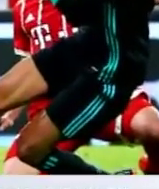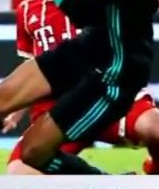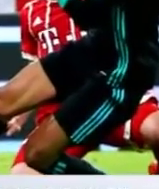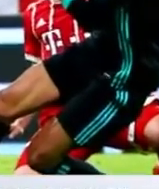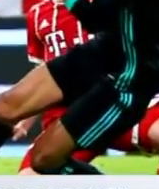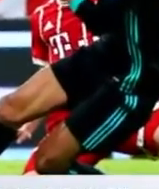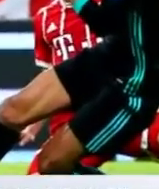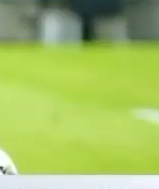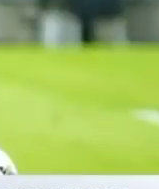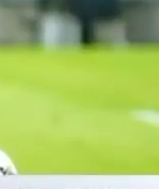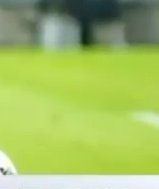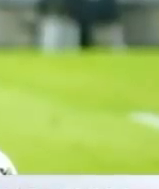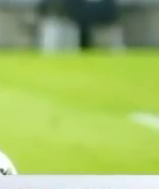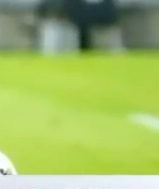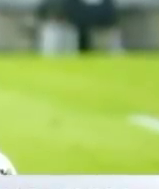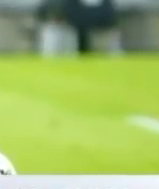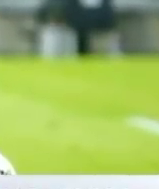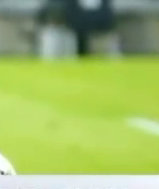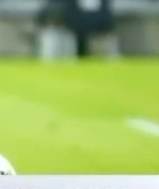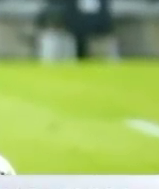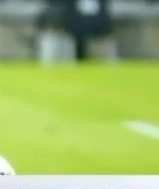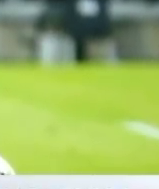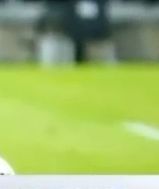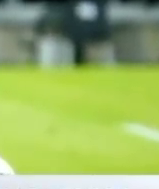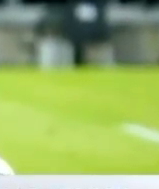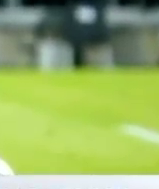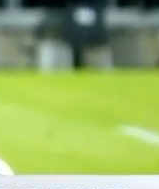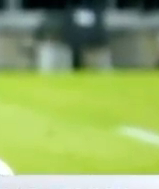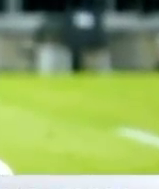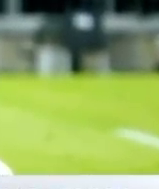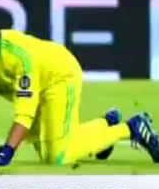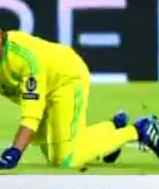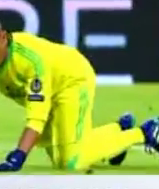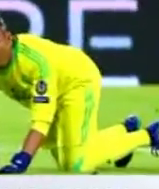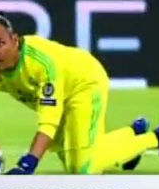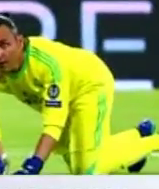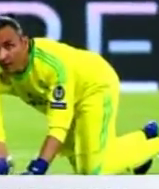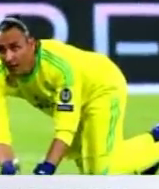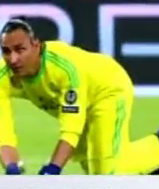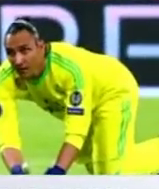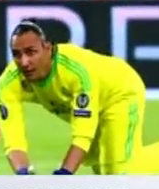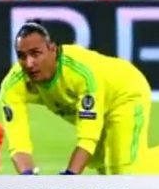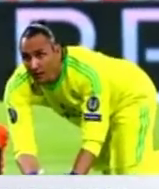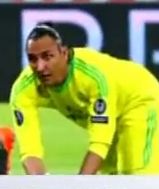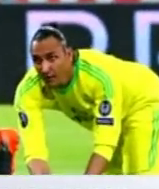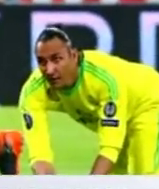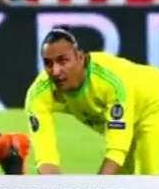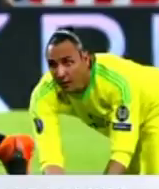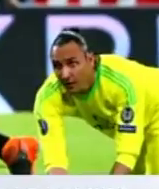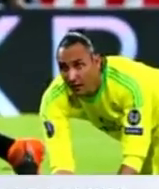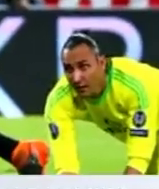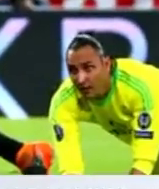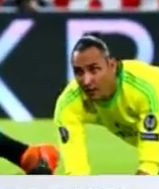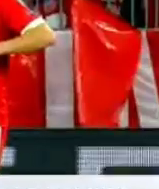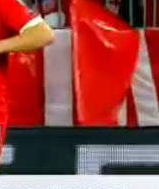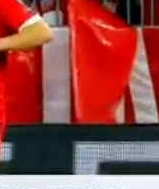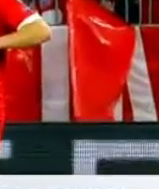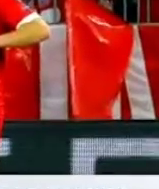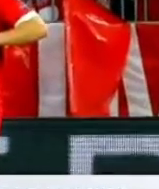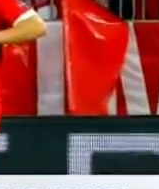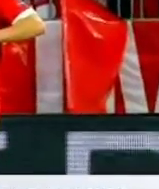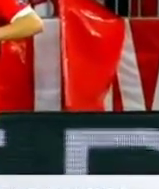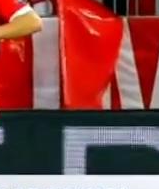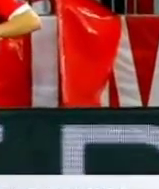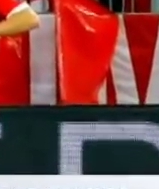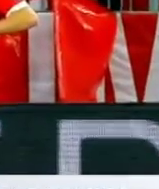сливочных. Команды уже встречались вместе в полуфинале Лиги чемпионов в 2014 году и в 1/4 в прошлом сезоне. Оба